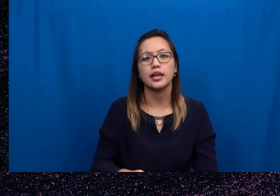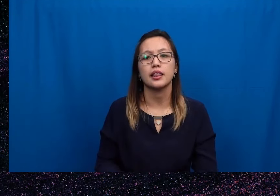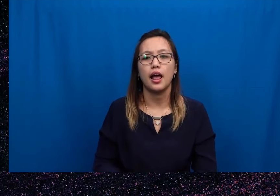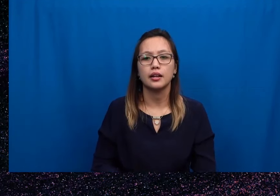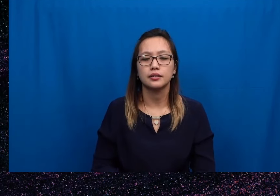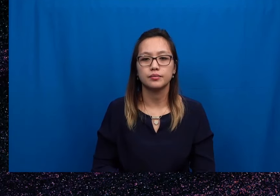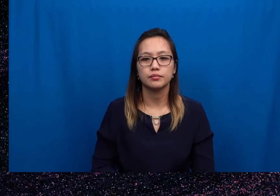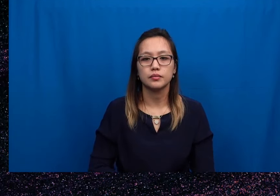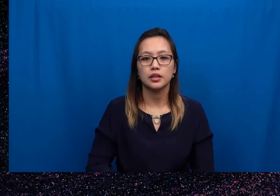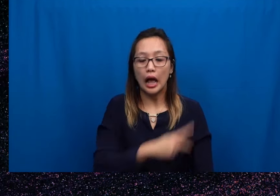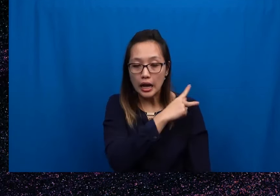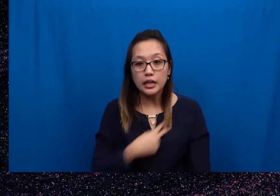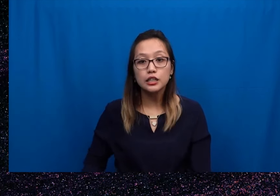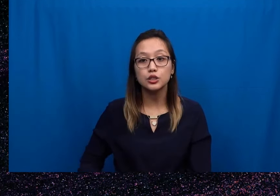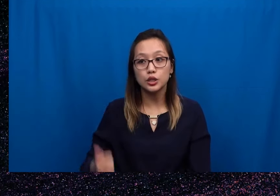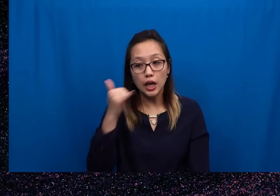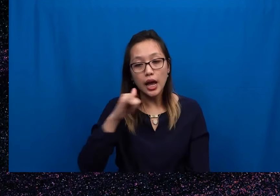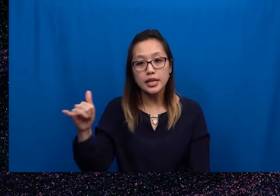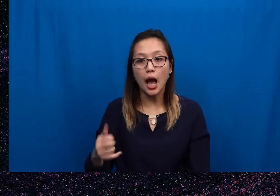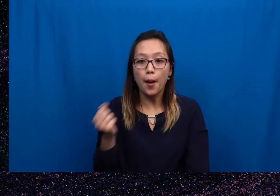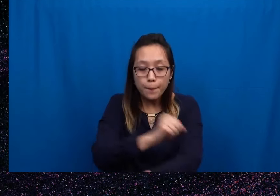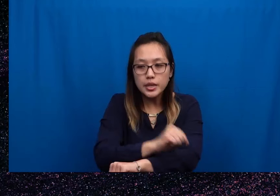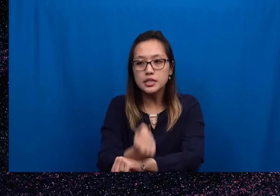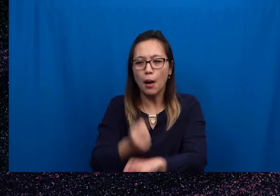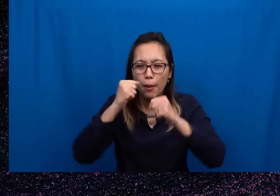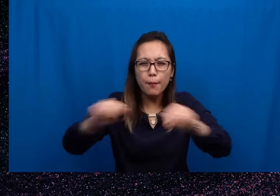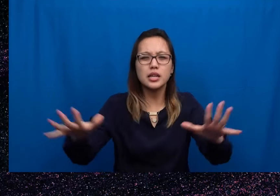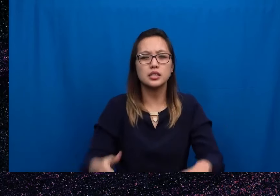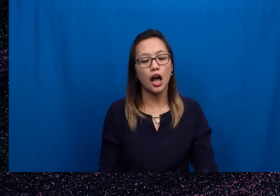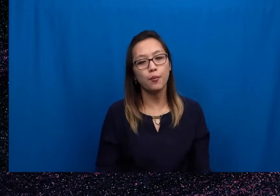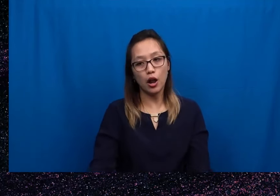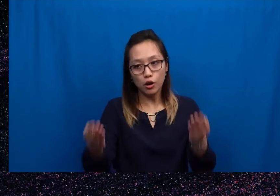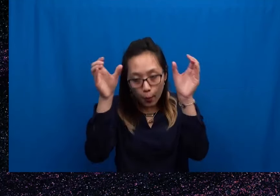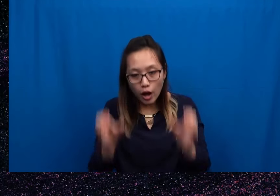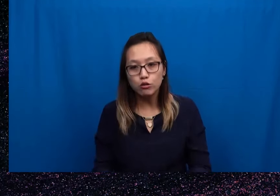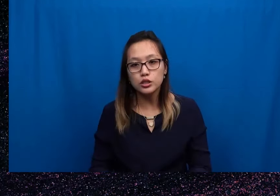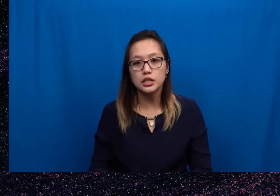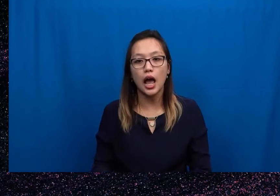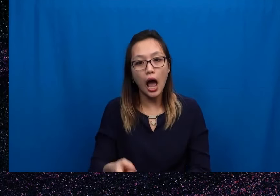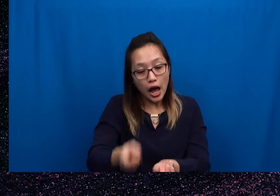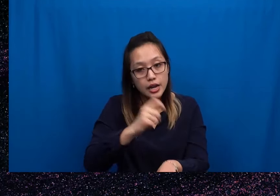kebangkitan Kristuslah yang dapat membebaskan manusia dari kuasa maut itu.